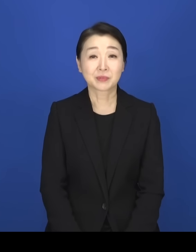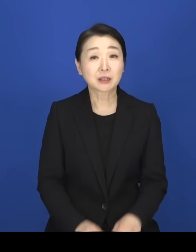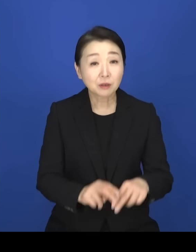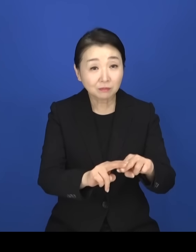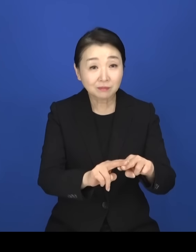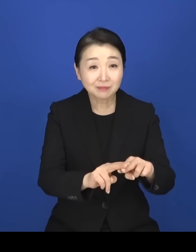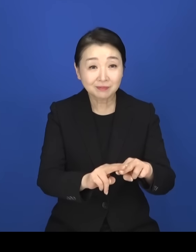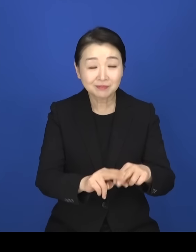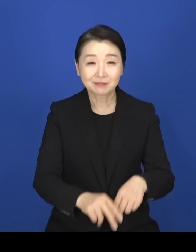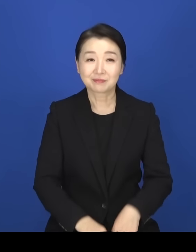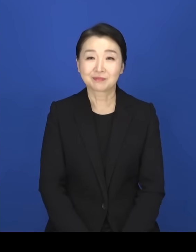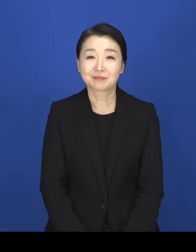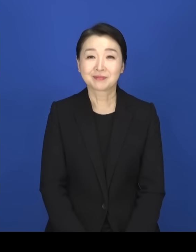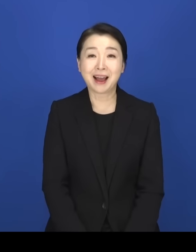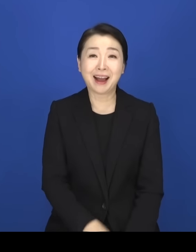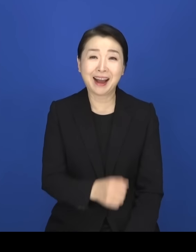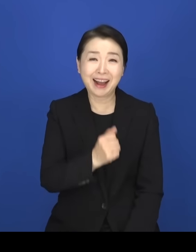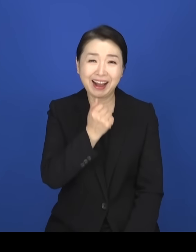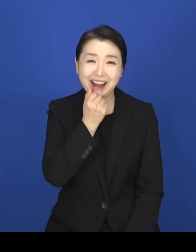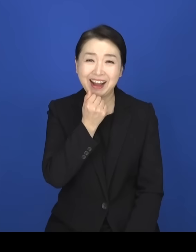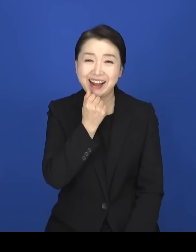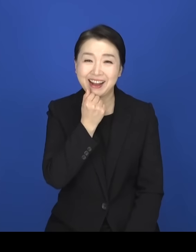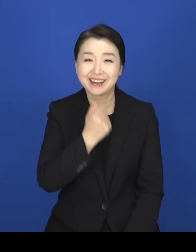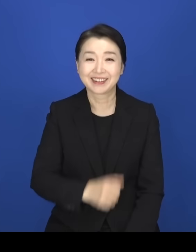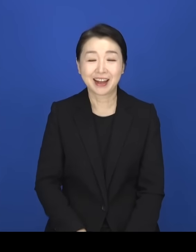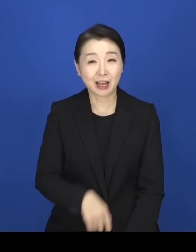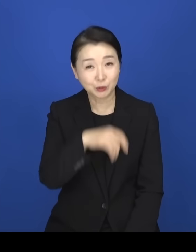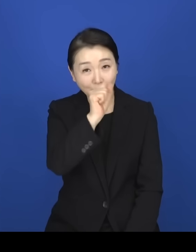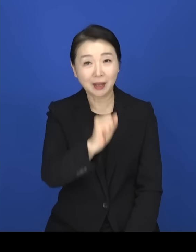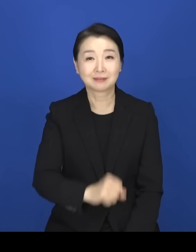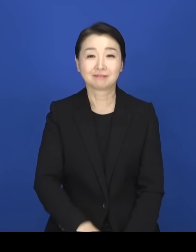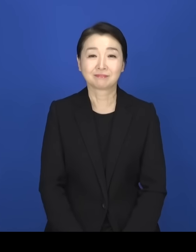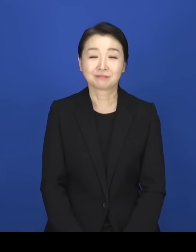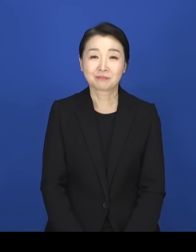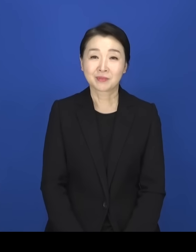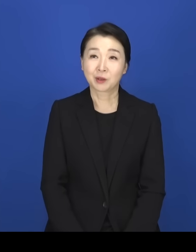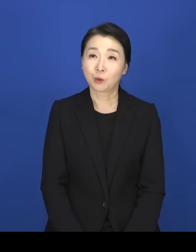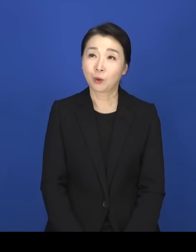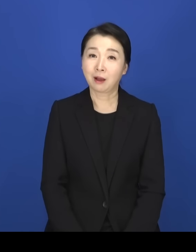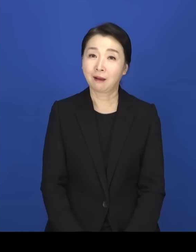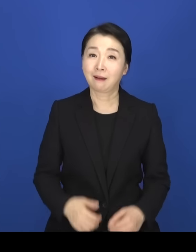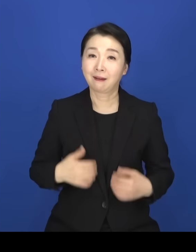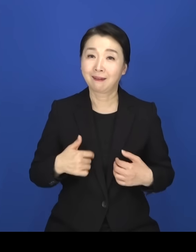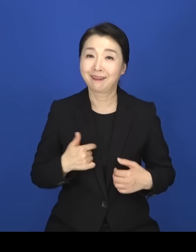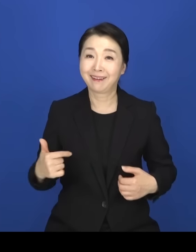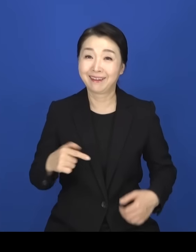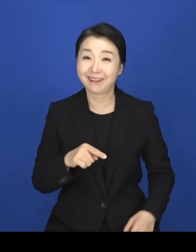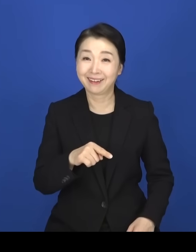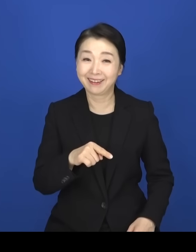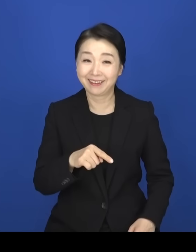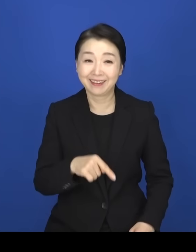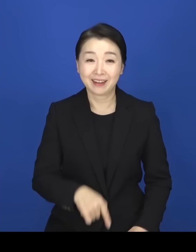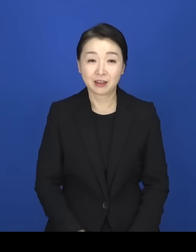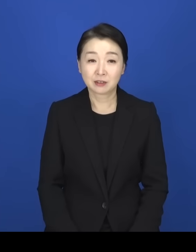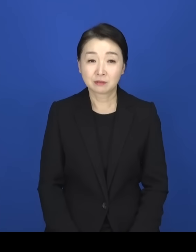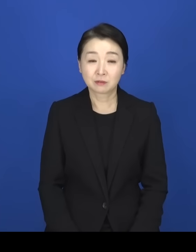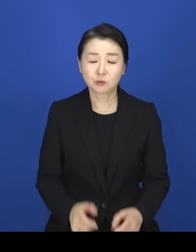네, 앉으시죠. 네. 아, 좋습니다. 와, 빅재미, 빅재미. 좀 더